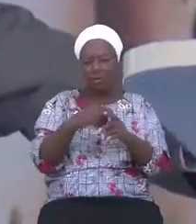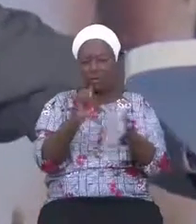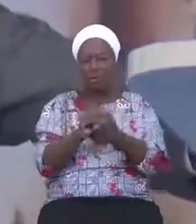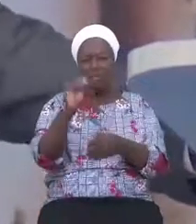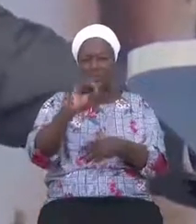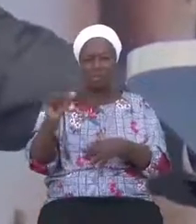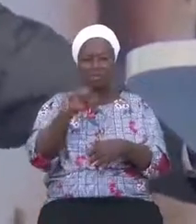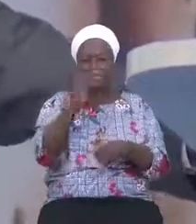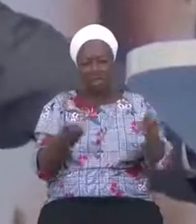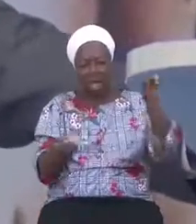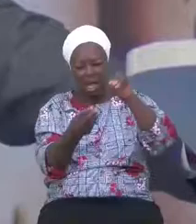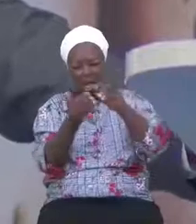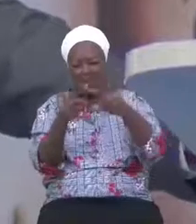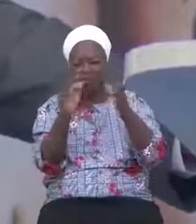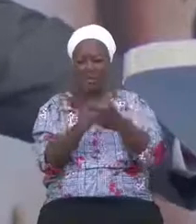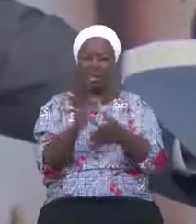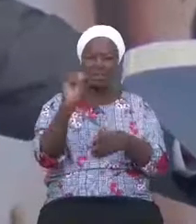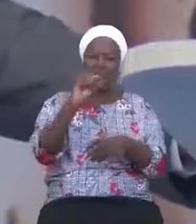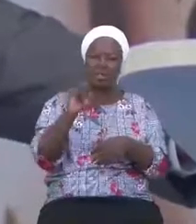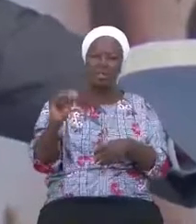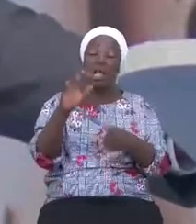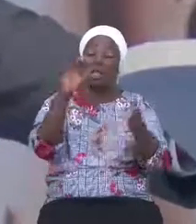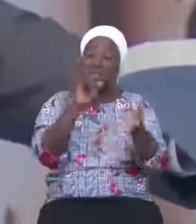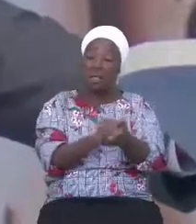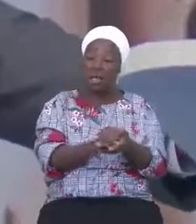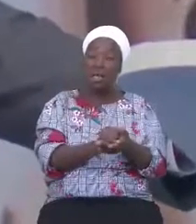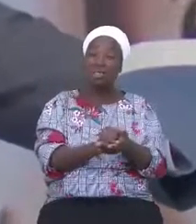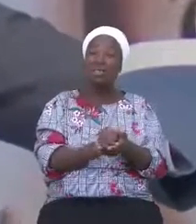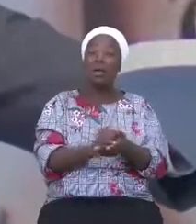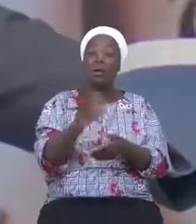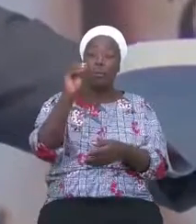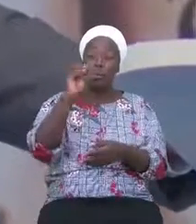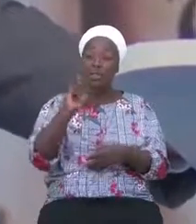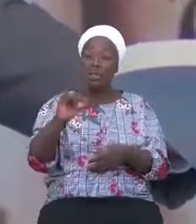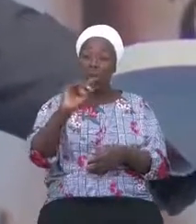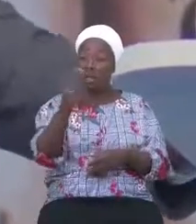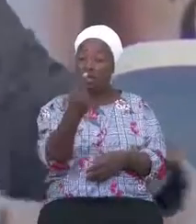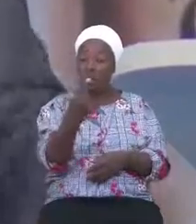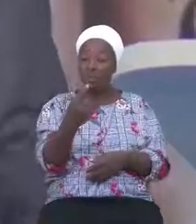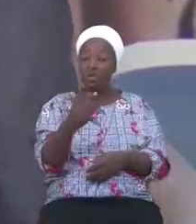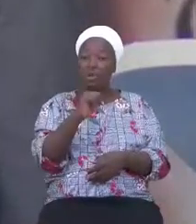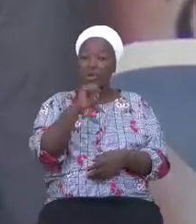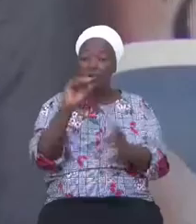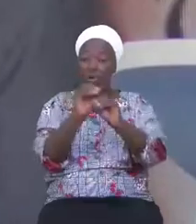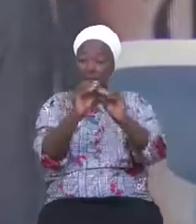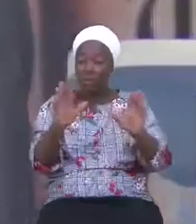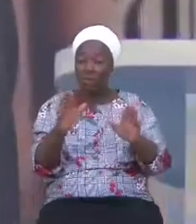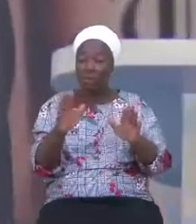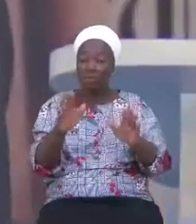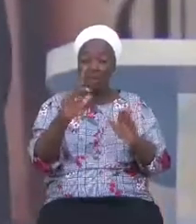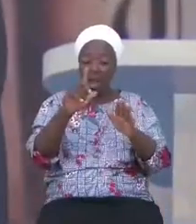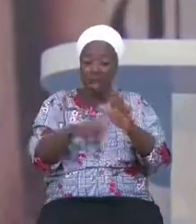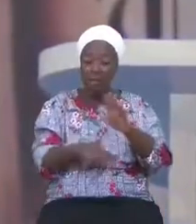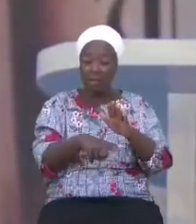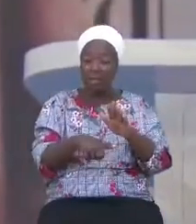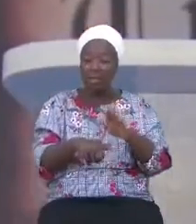message. Il n'ajoutera rien à ce message. Ce message seul. Rien de